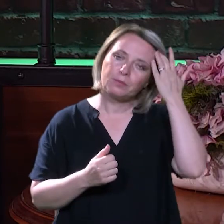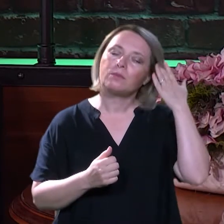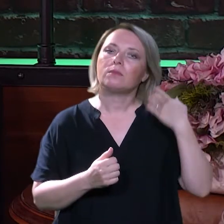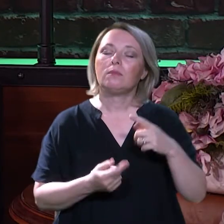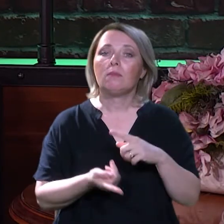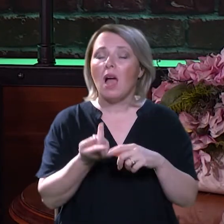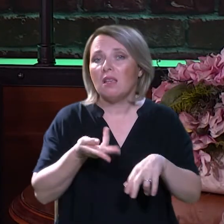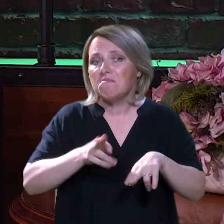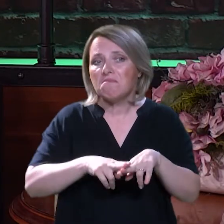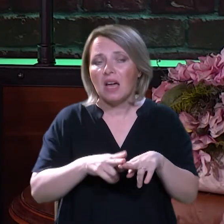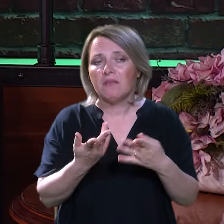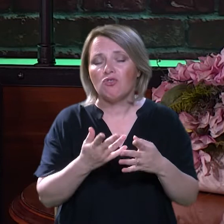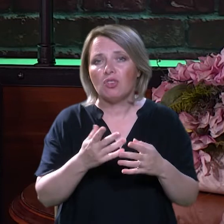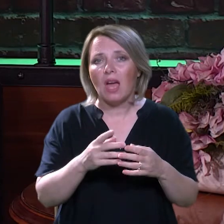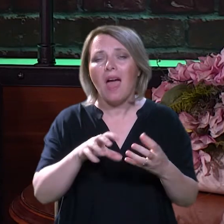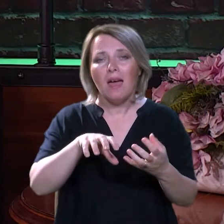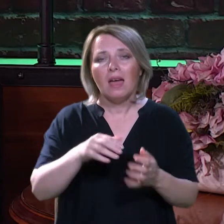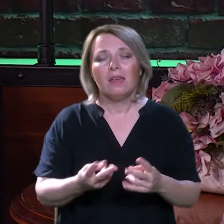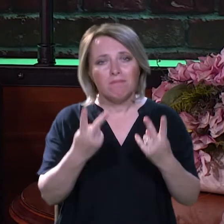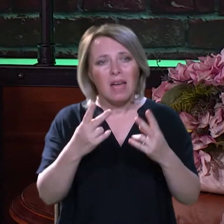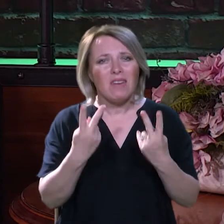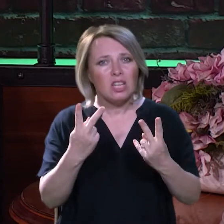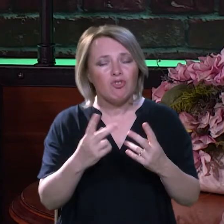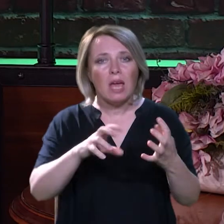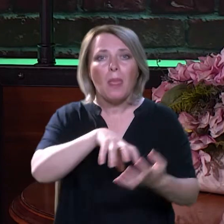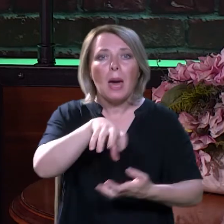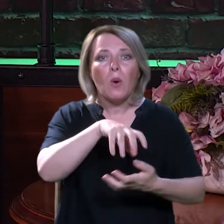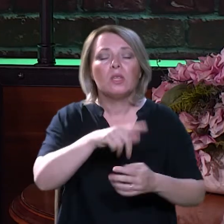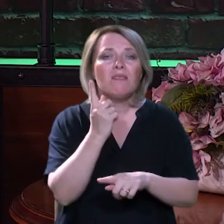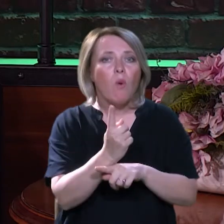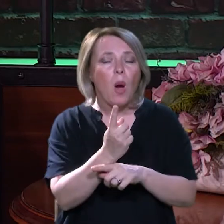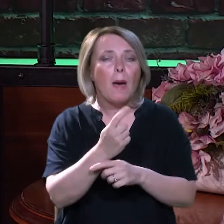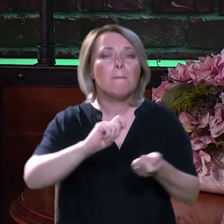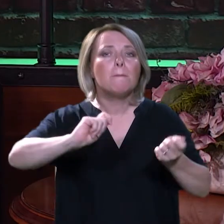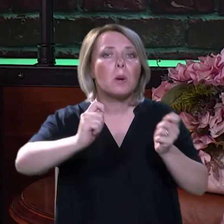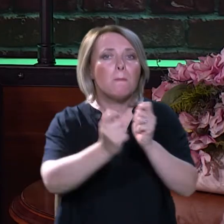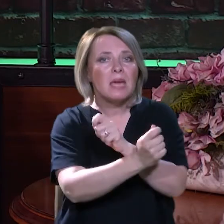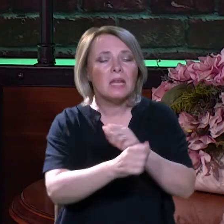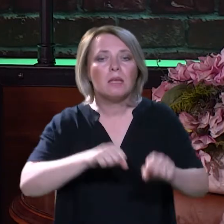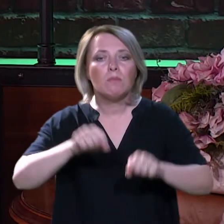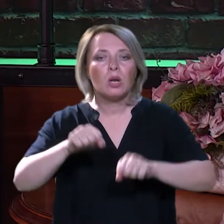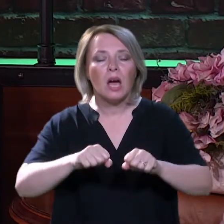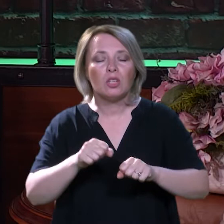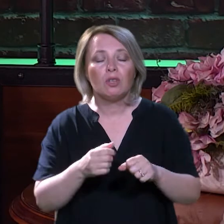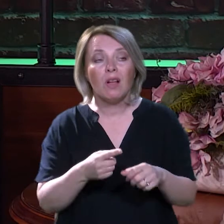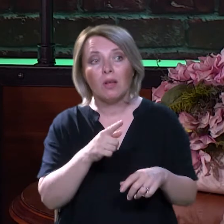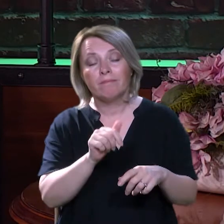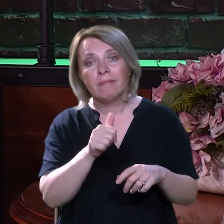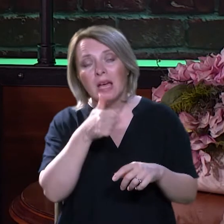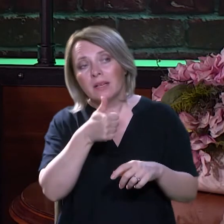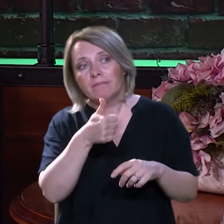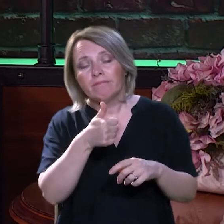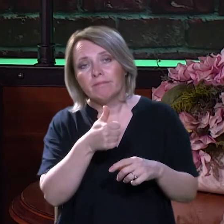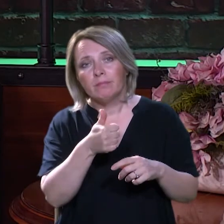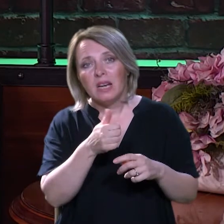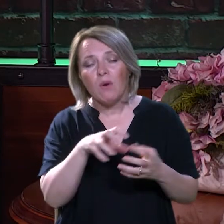roditelji. Ali nekako je najveći čimbenik da roditelji promijene svoje ponašanje, najčešće, što roditelji na prvu ruku ne